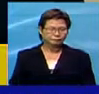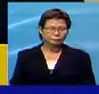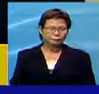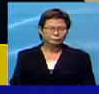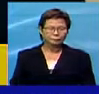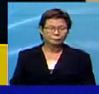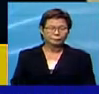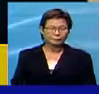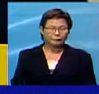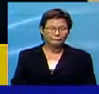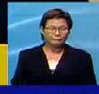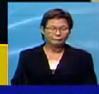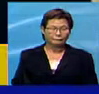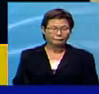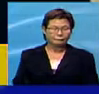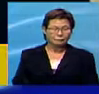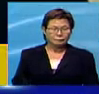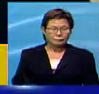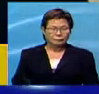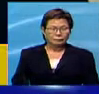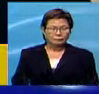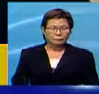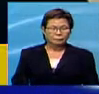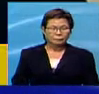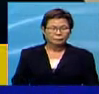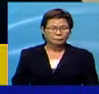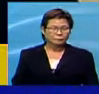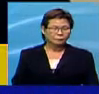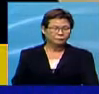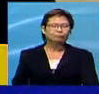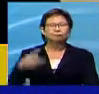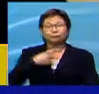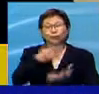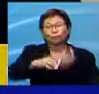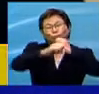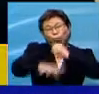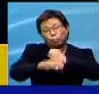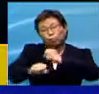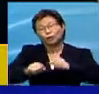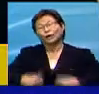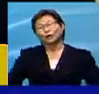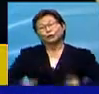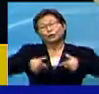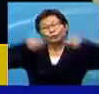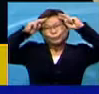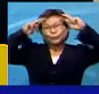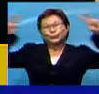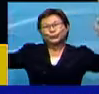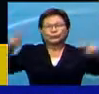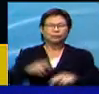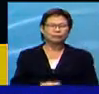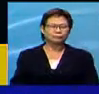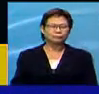toutes les démarches que nous avons pu faire. Et la raison en est simple, c'est qu'avec le Premier ministre Najib, nous partageons les mêmes